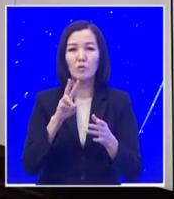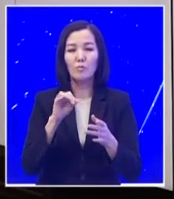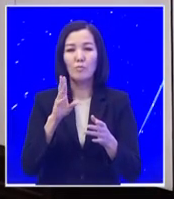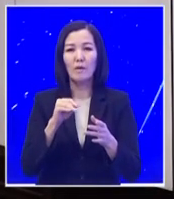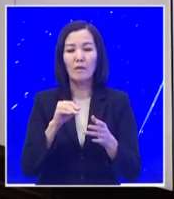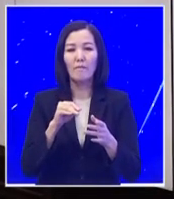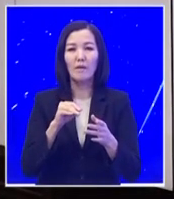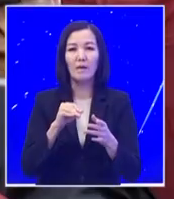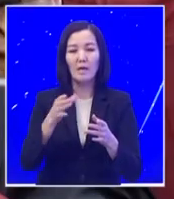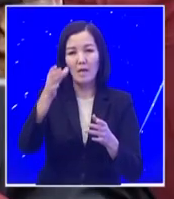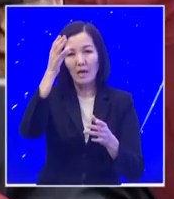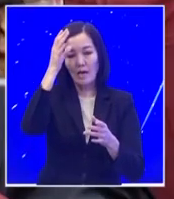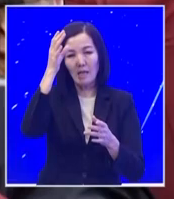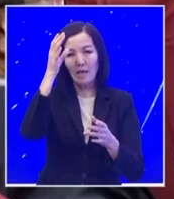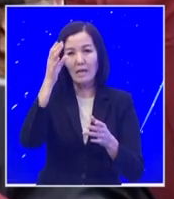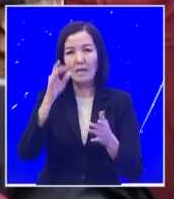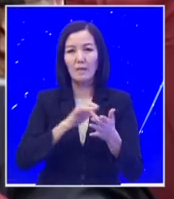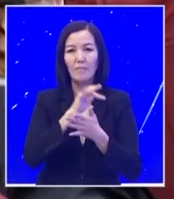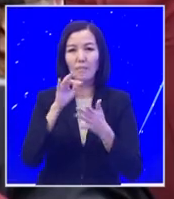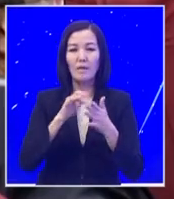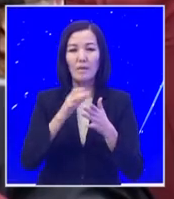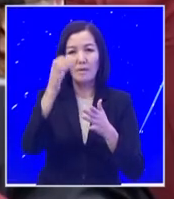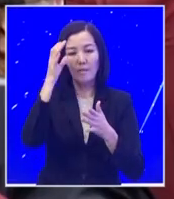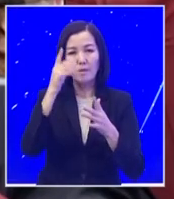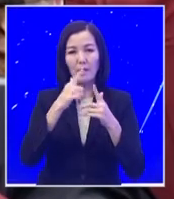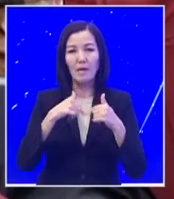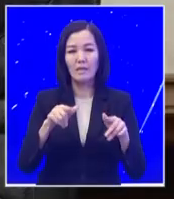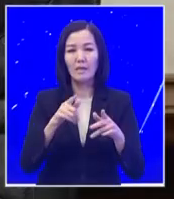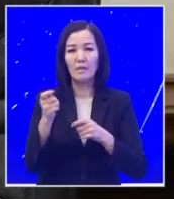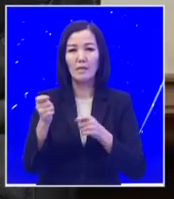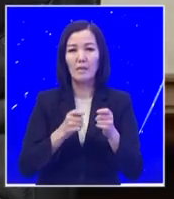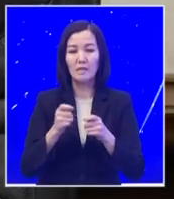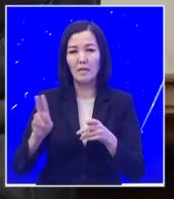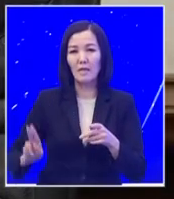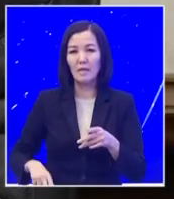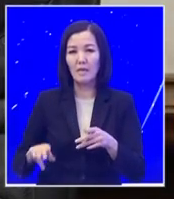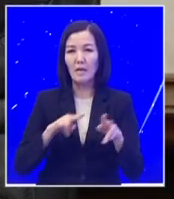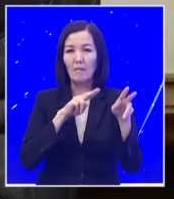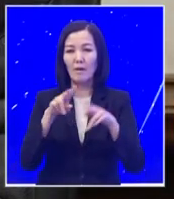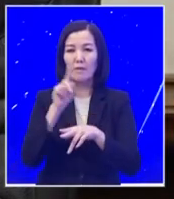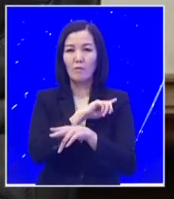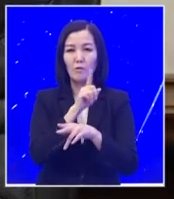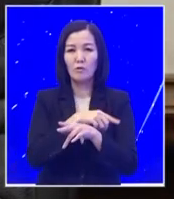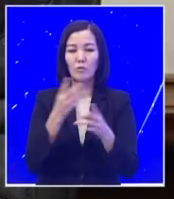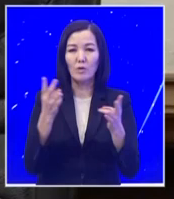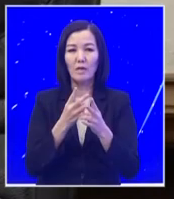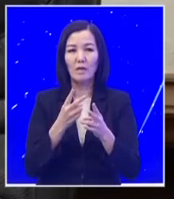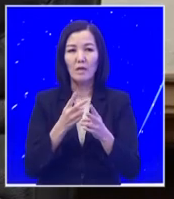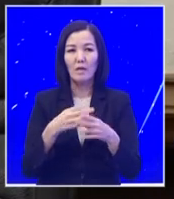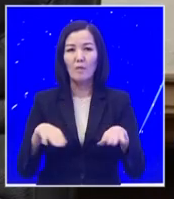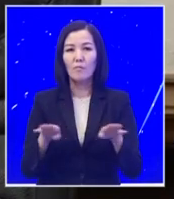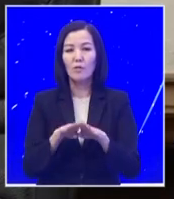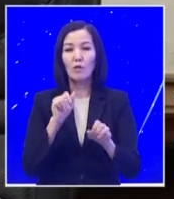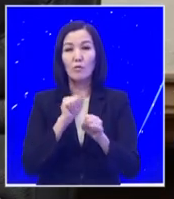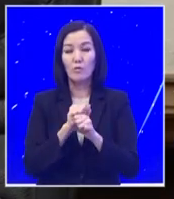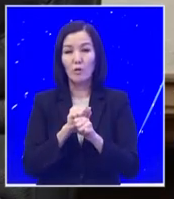қала білім бөлімдері мен мектеп басшыларына бақылауды күшейтуді тапсырды. Вот это надо все прекращать. Бұндайды доғару керек.